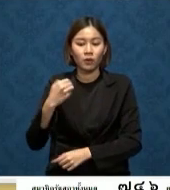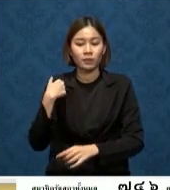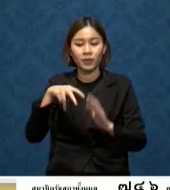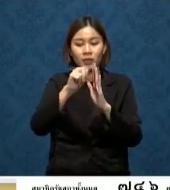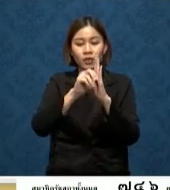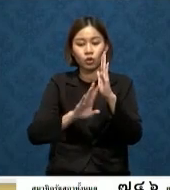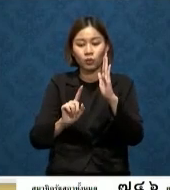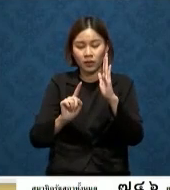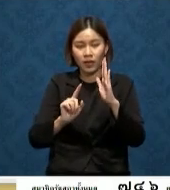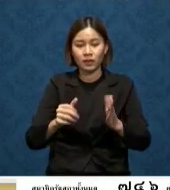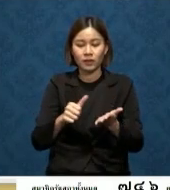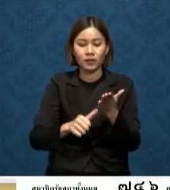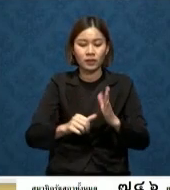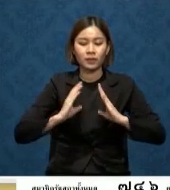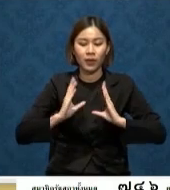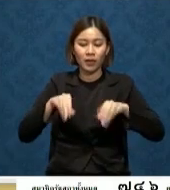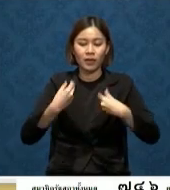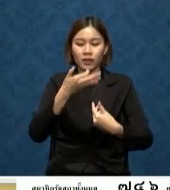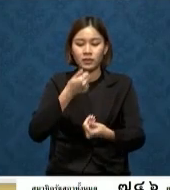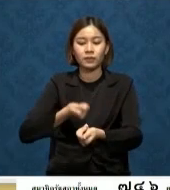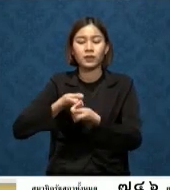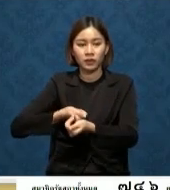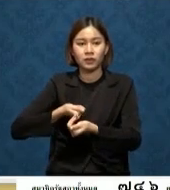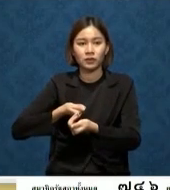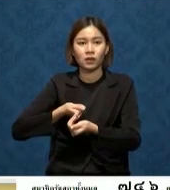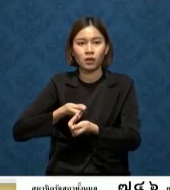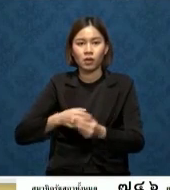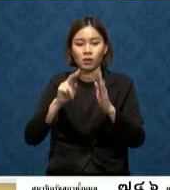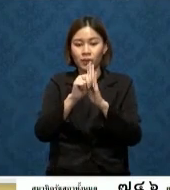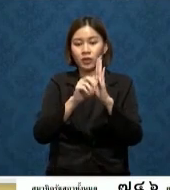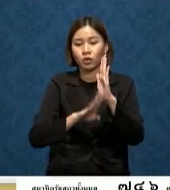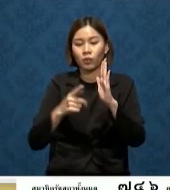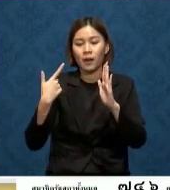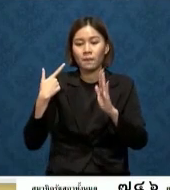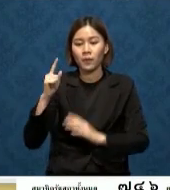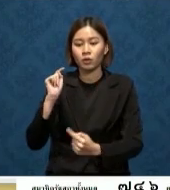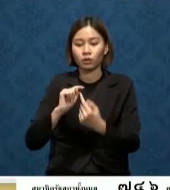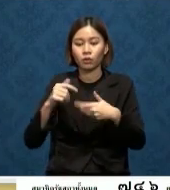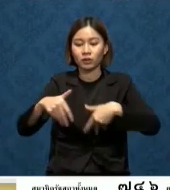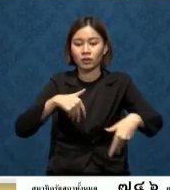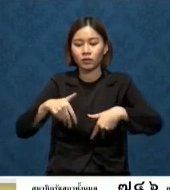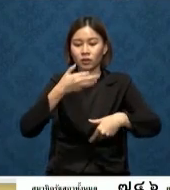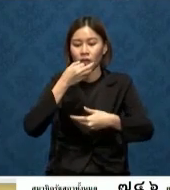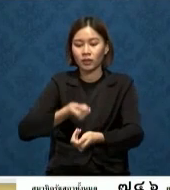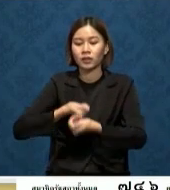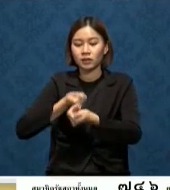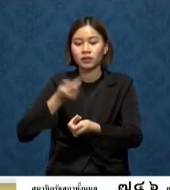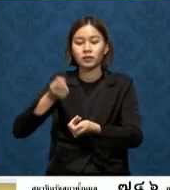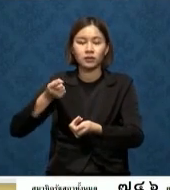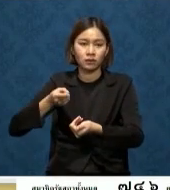บายในการพักหนี้ให้แก่เกษตรกรซึ่งเป็นนโยบายที่เกิดประโยชน์กับพี่น้องชาวเกษตรกรเป็นอ